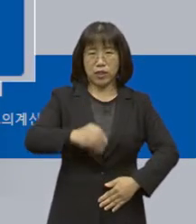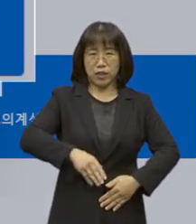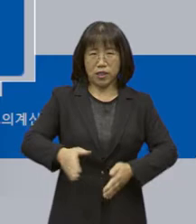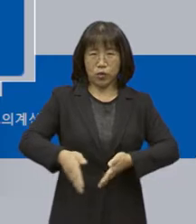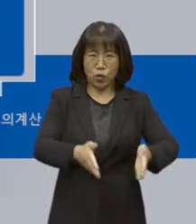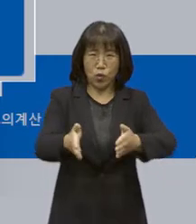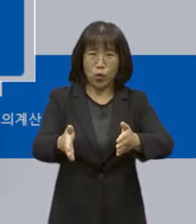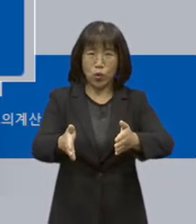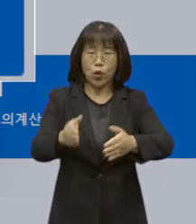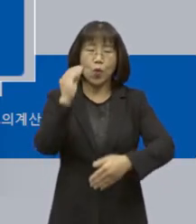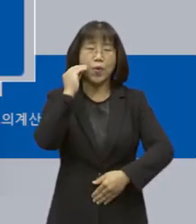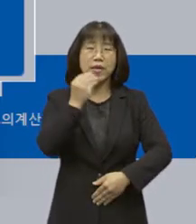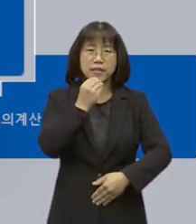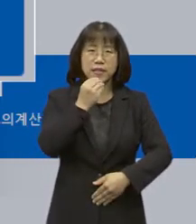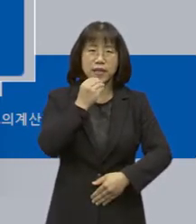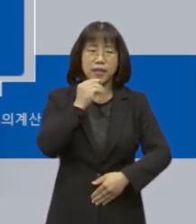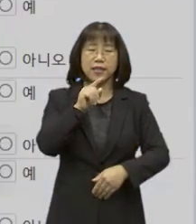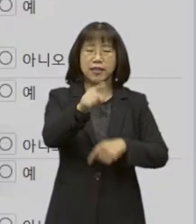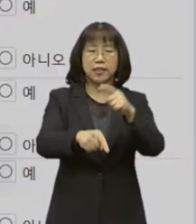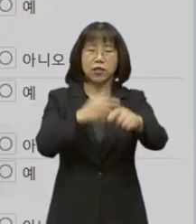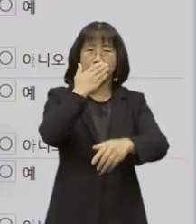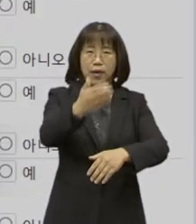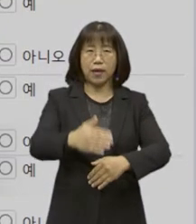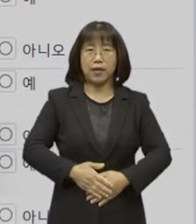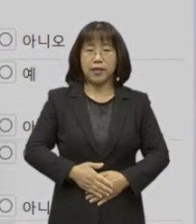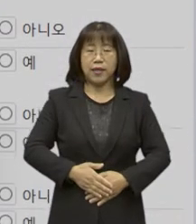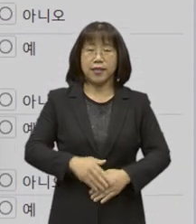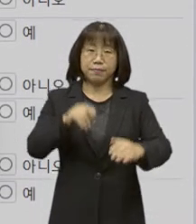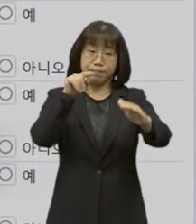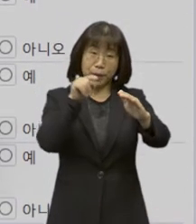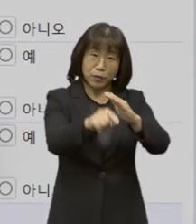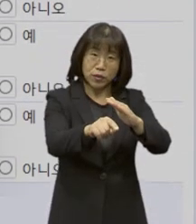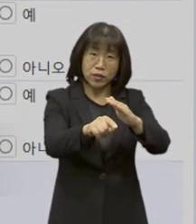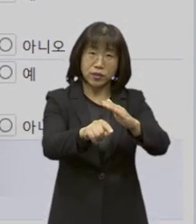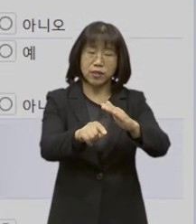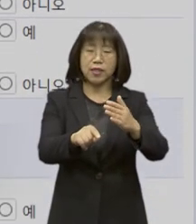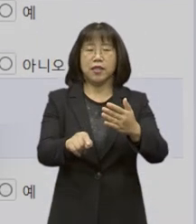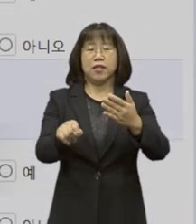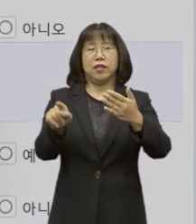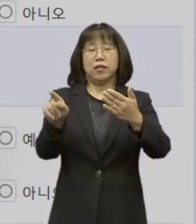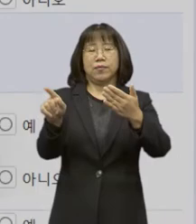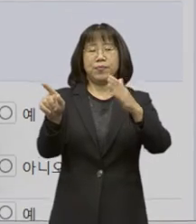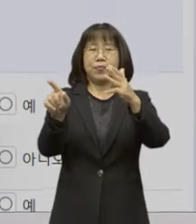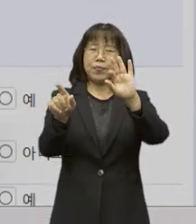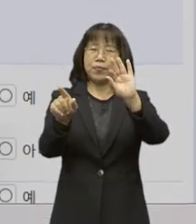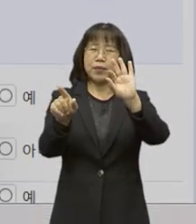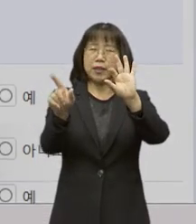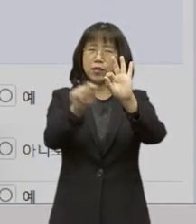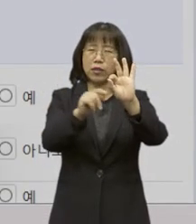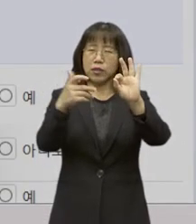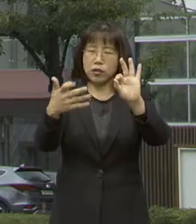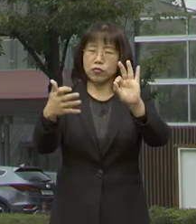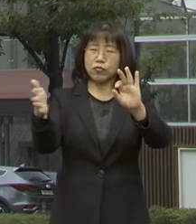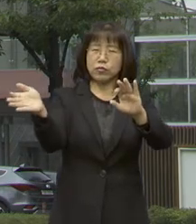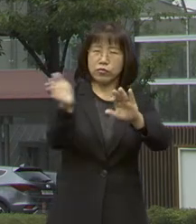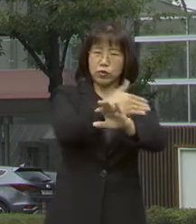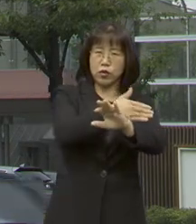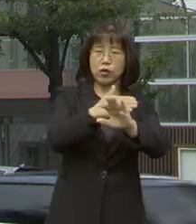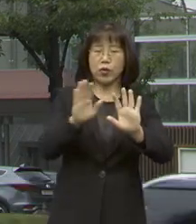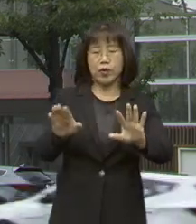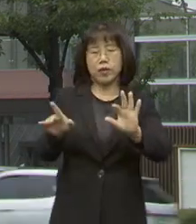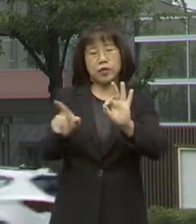복지로 홈페이지 에서 세대주 가 하면 됩니다 현장방문 신청은 지난 19일 부터 시작해